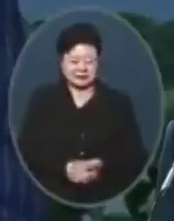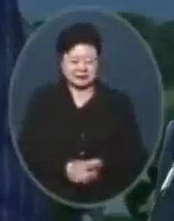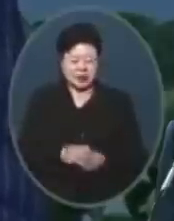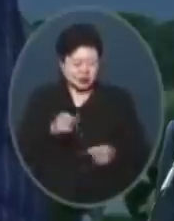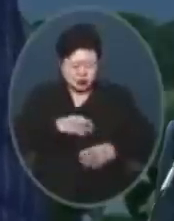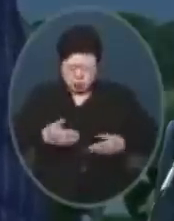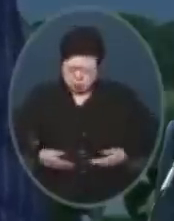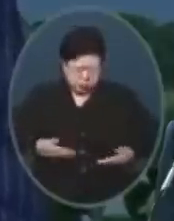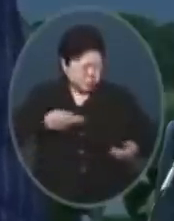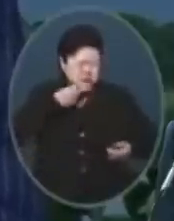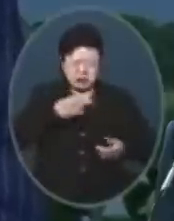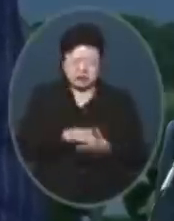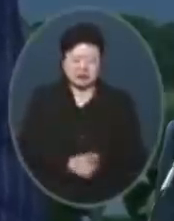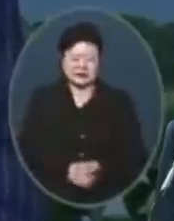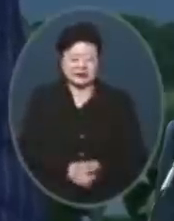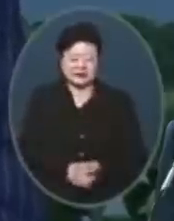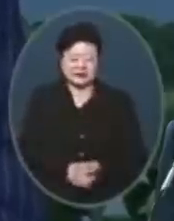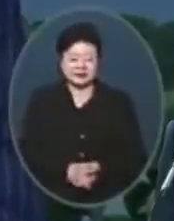두려워할 필요 없게 되는 것입니다.